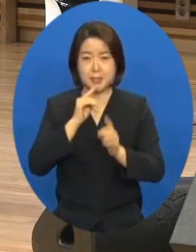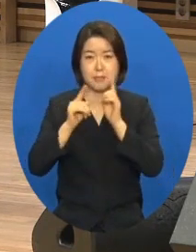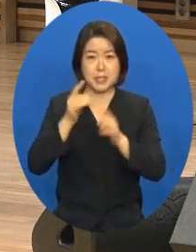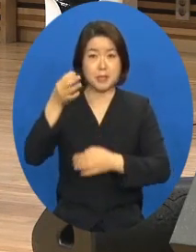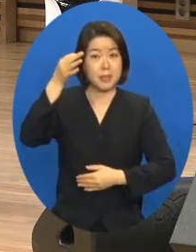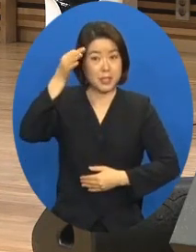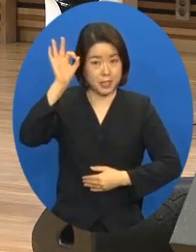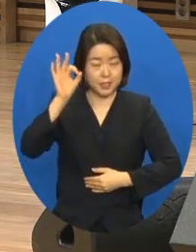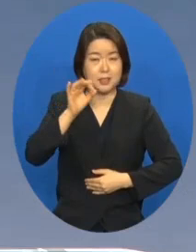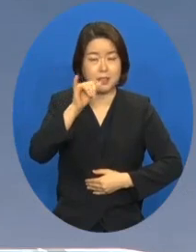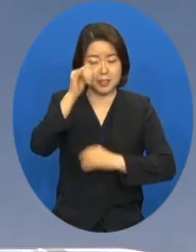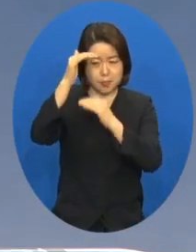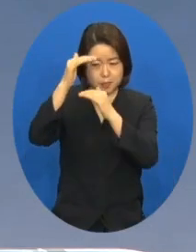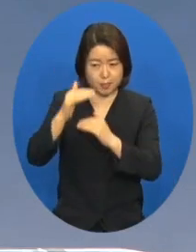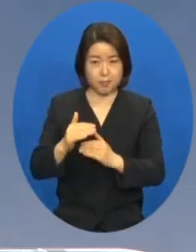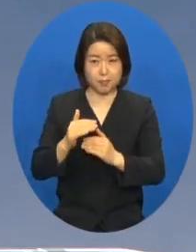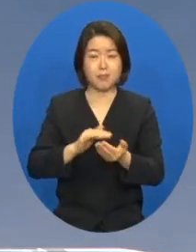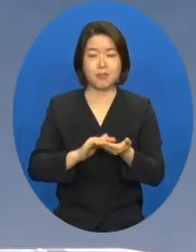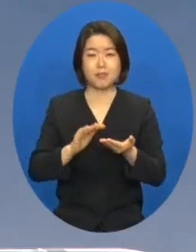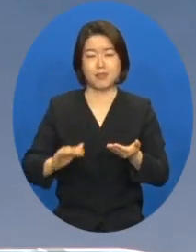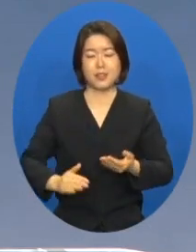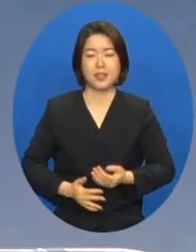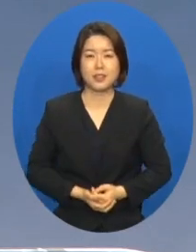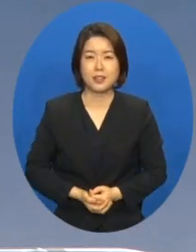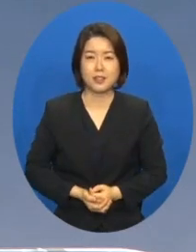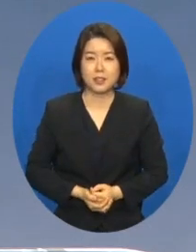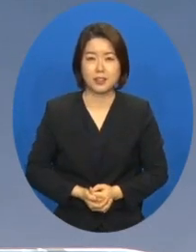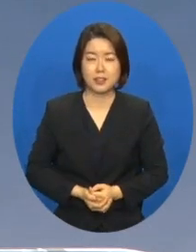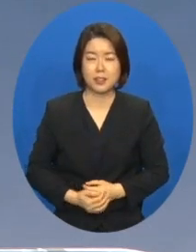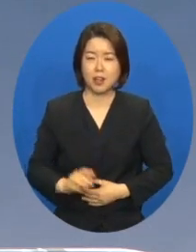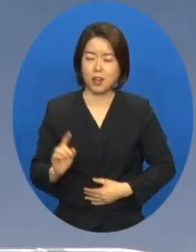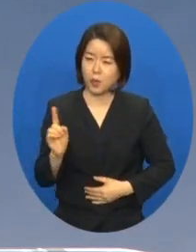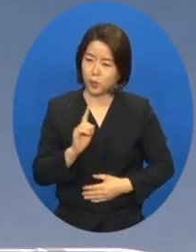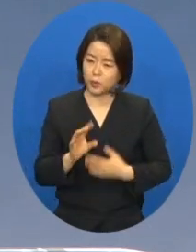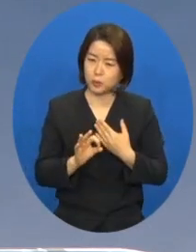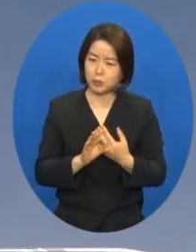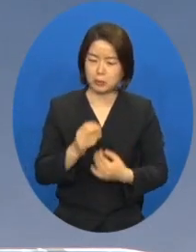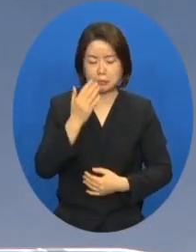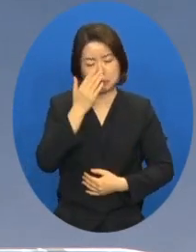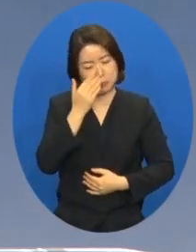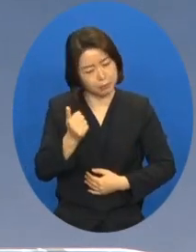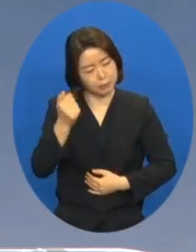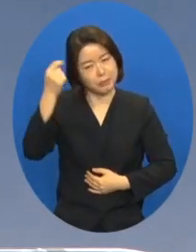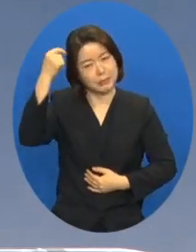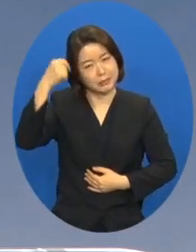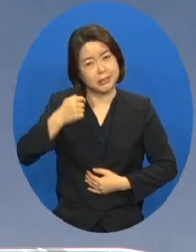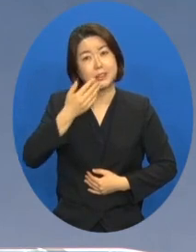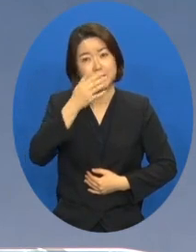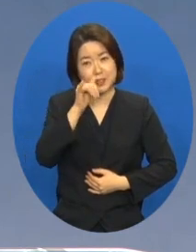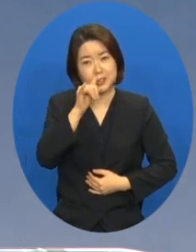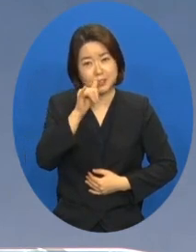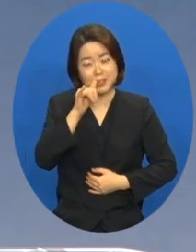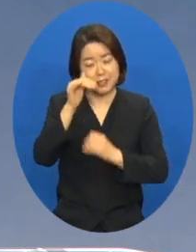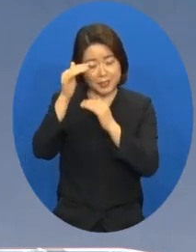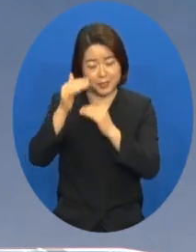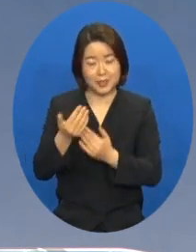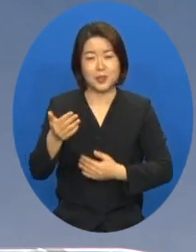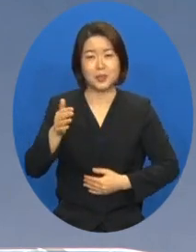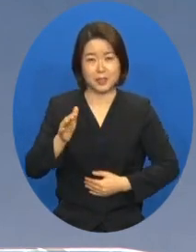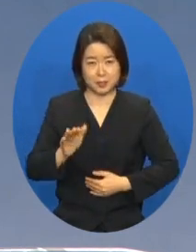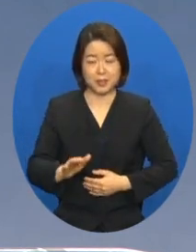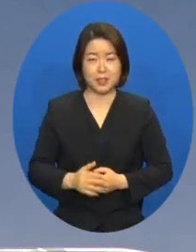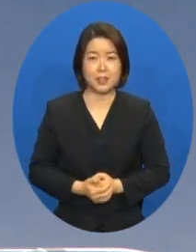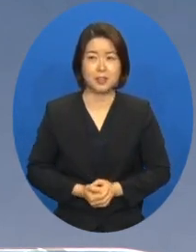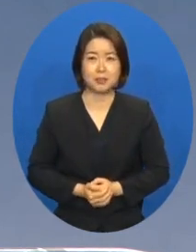인정하는 내용입니다. 그래서 어쩌면 좀 진부하게 느껴질 그런 내용이기도